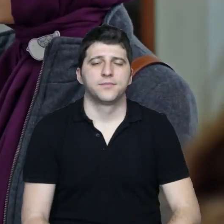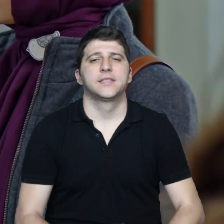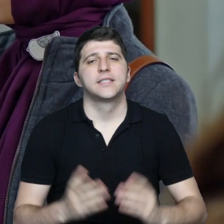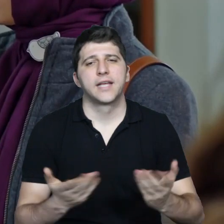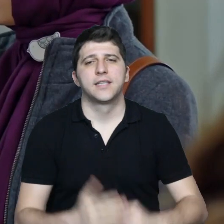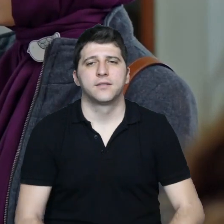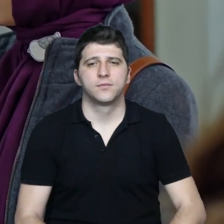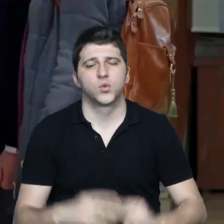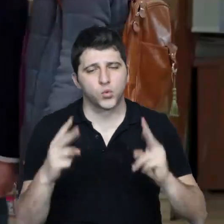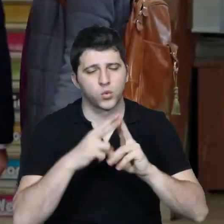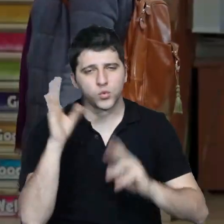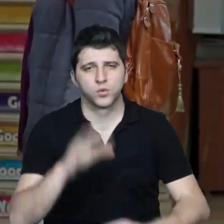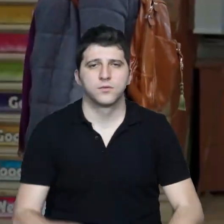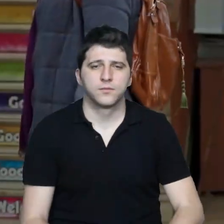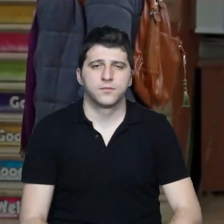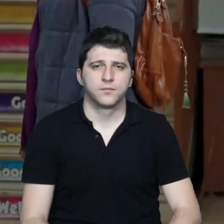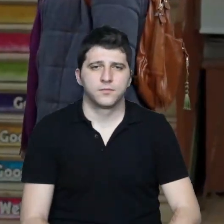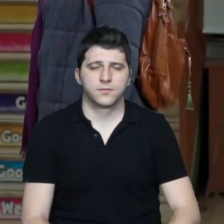Neyse, görüşmek üzere.